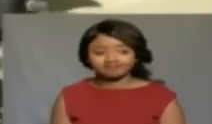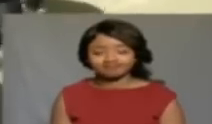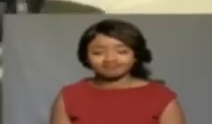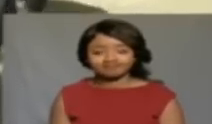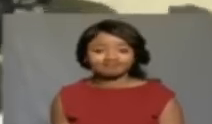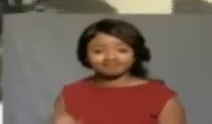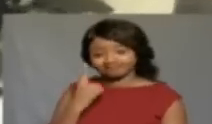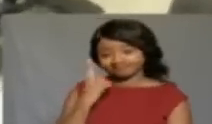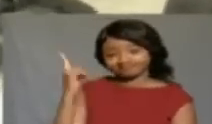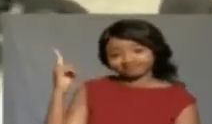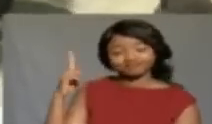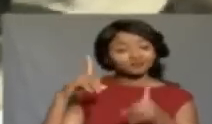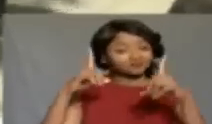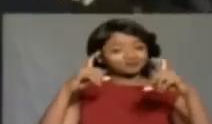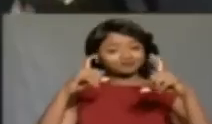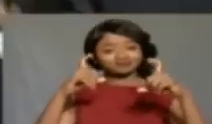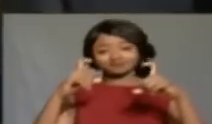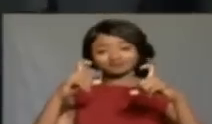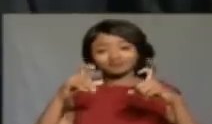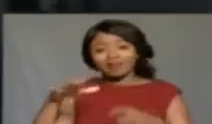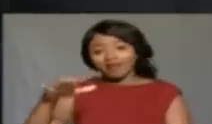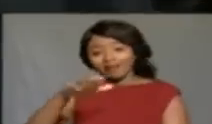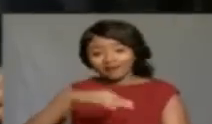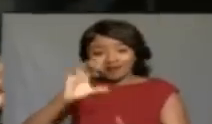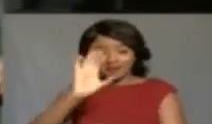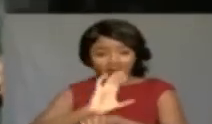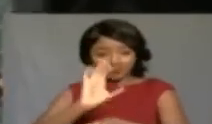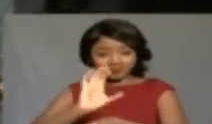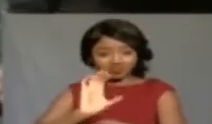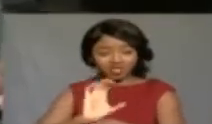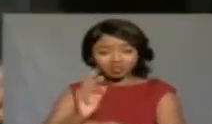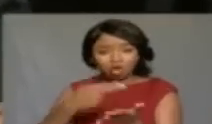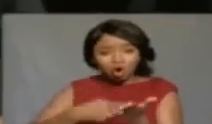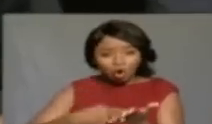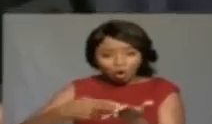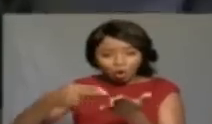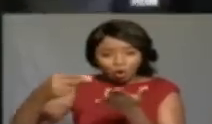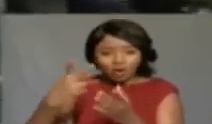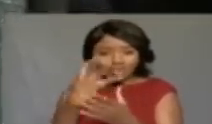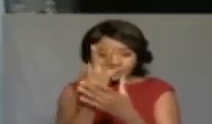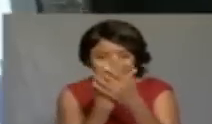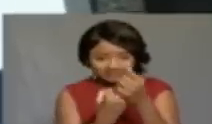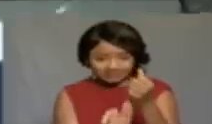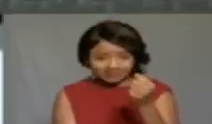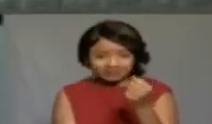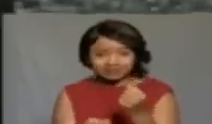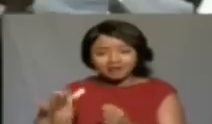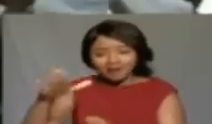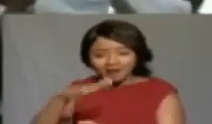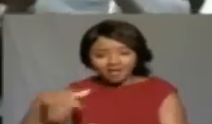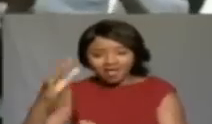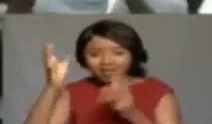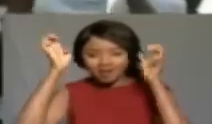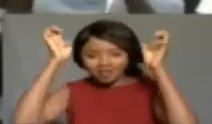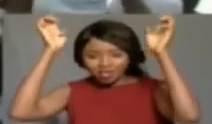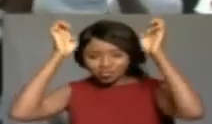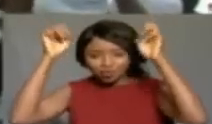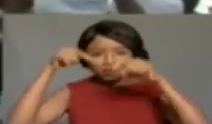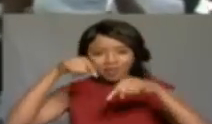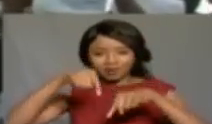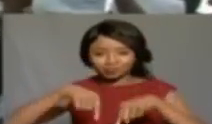Ndiyo taswira iliyosheheni katika ukumbi wa kanisa la Holy Trinity Cathedral jijini Addis Ababa, Ethiopia, Jumapili